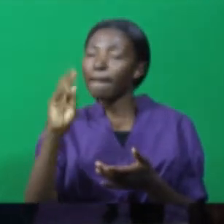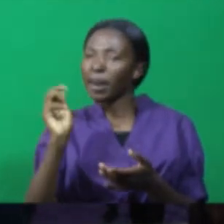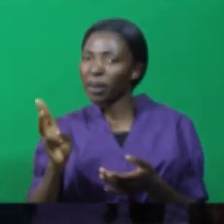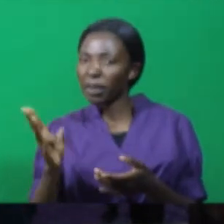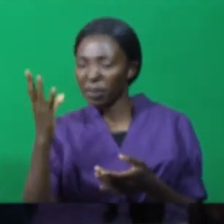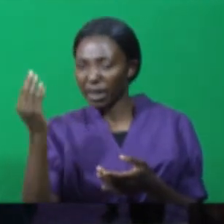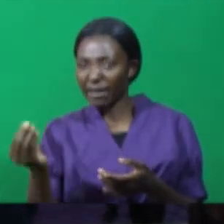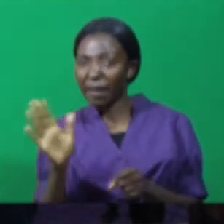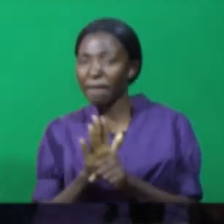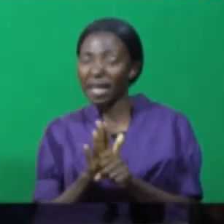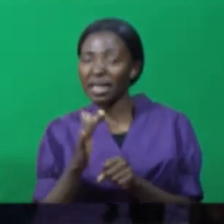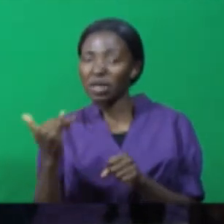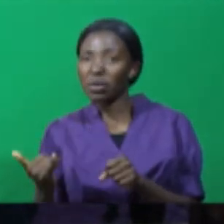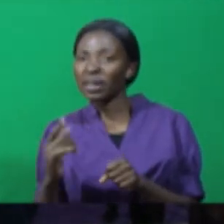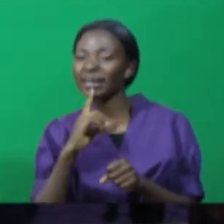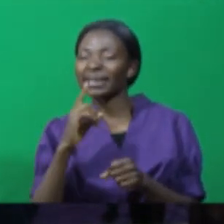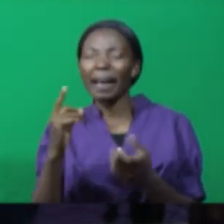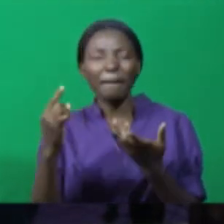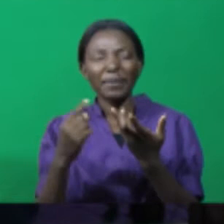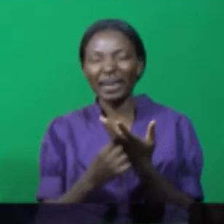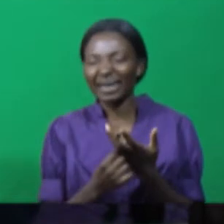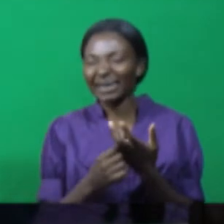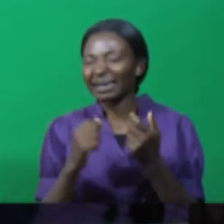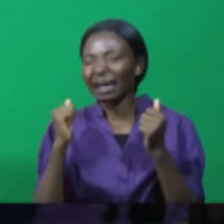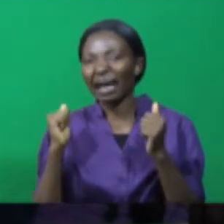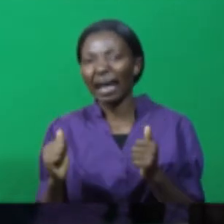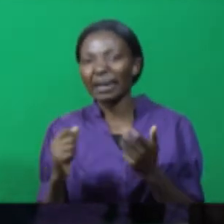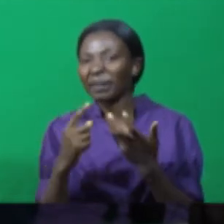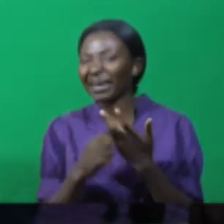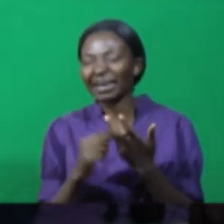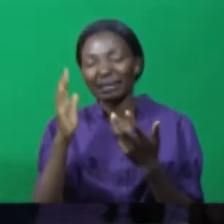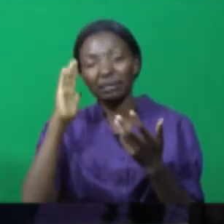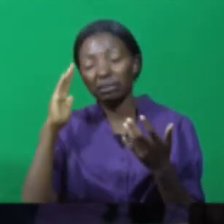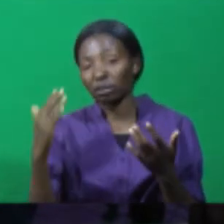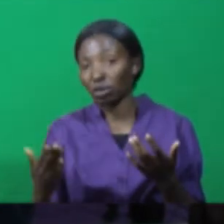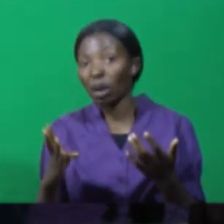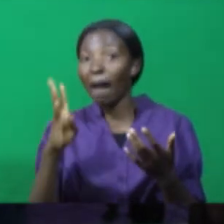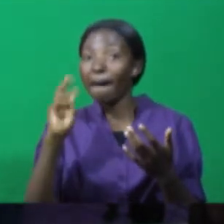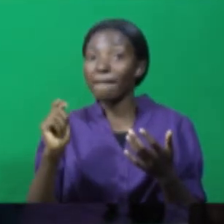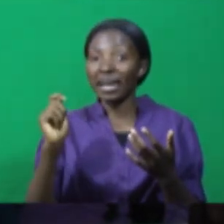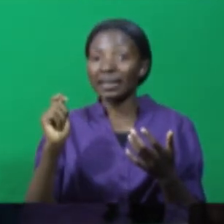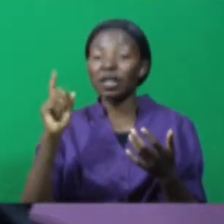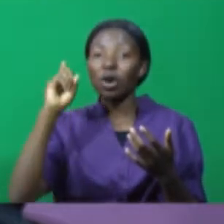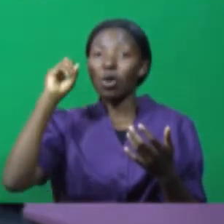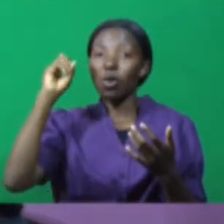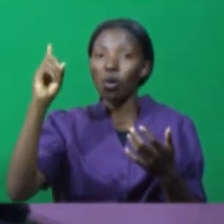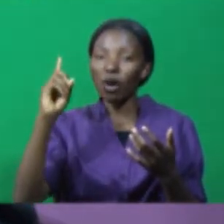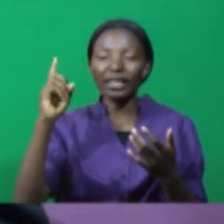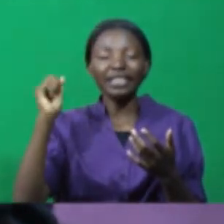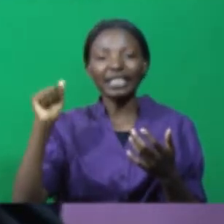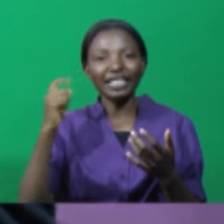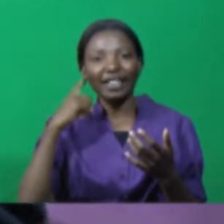Vari kuchema. Vaitaura kuti marriage haina mashuwa. Marriage haina mashuwa. Mwarika, zvimwe zvese